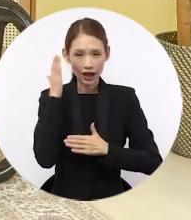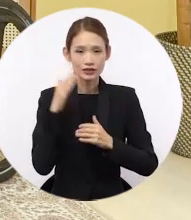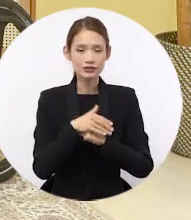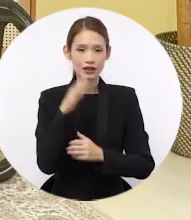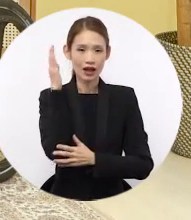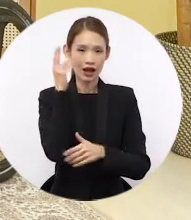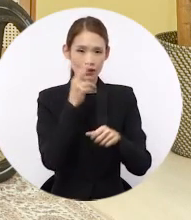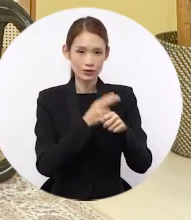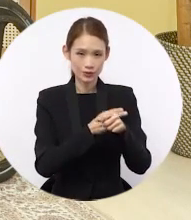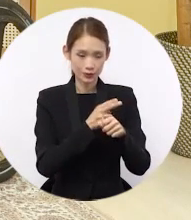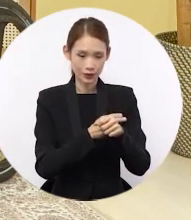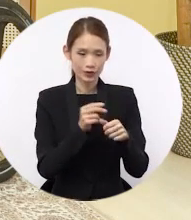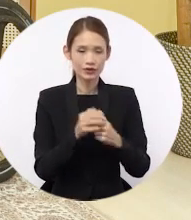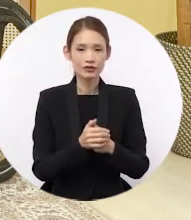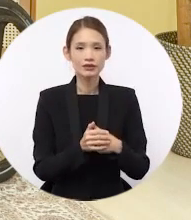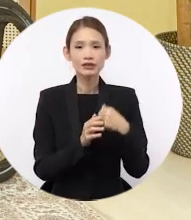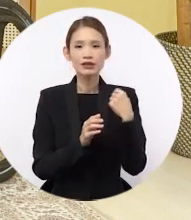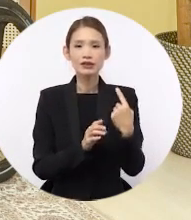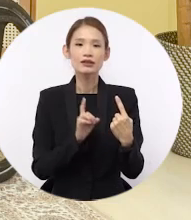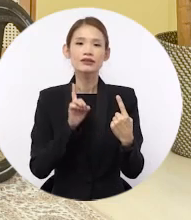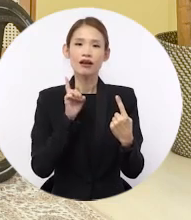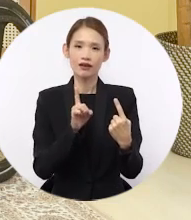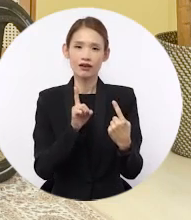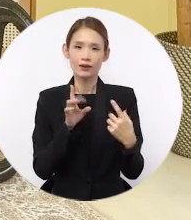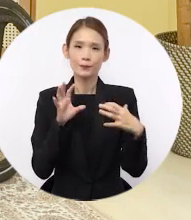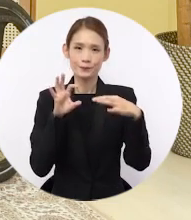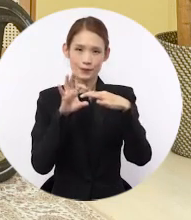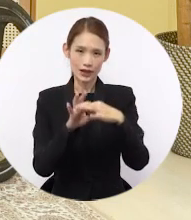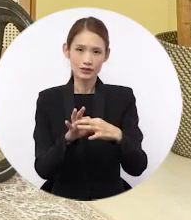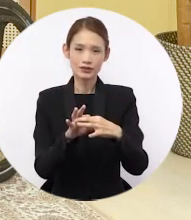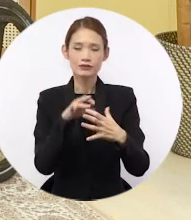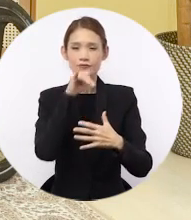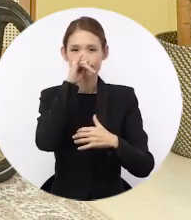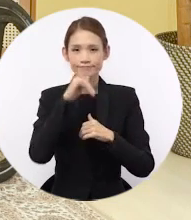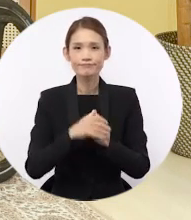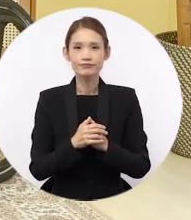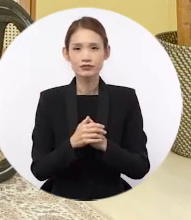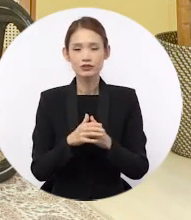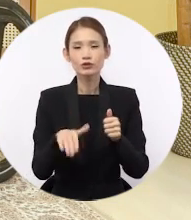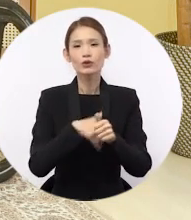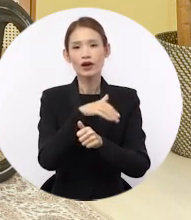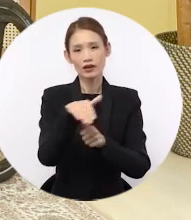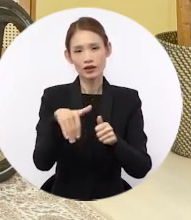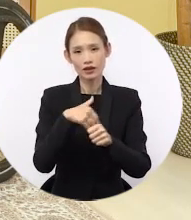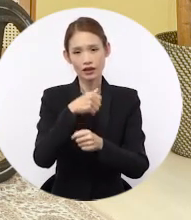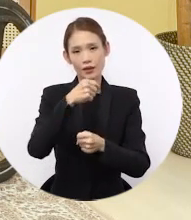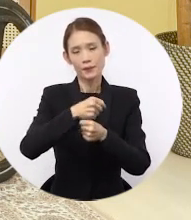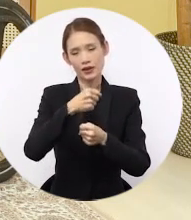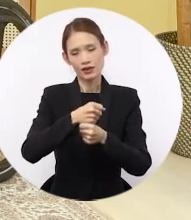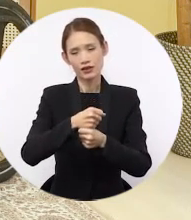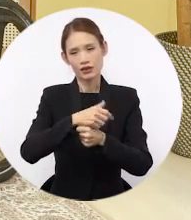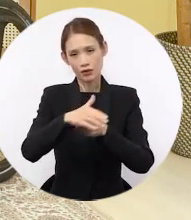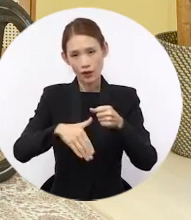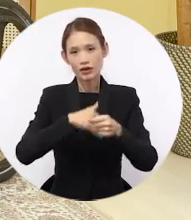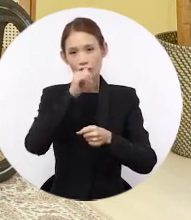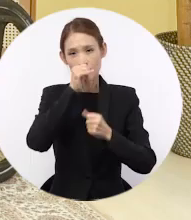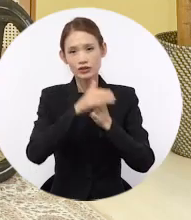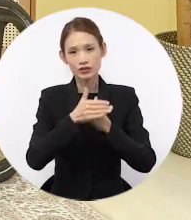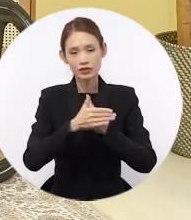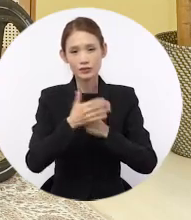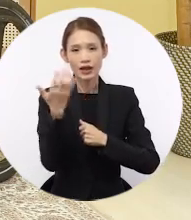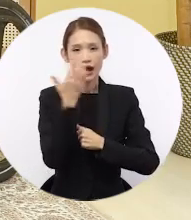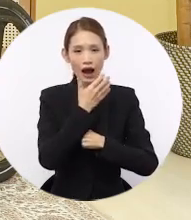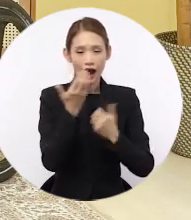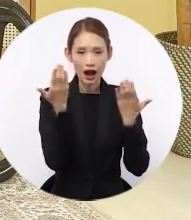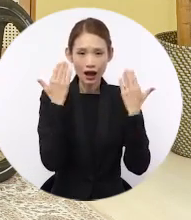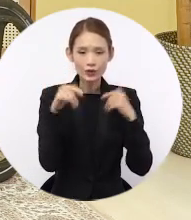한 명당 우리 비장 그 선생님, 특수교사 선생님이 1대1로 매칭이 되고 있어요. 그런 환경들이 조성이 되어 있기 때문에 일반